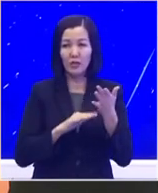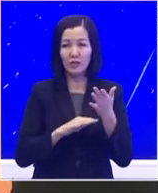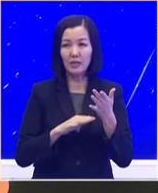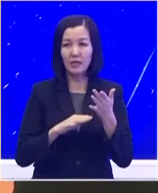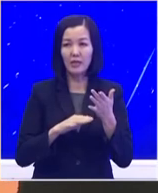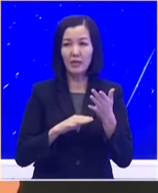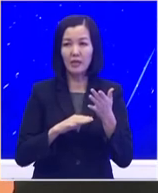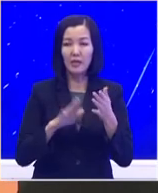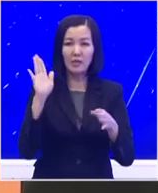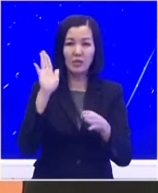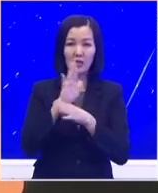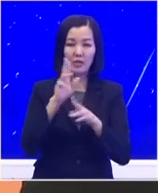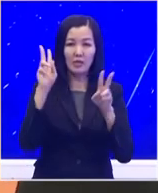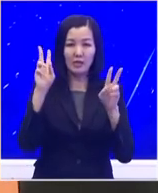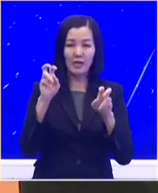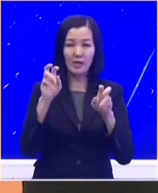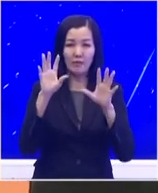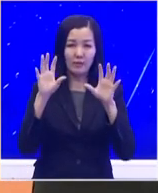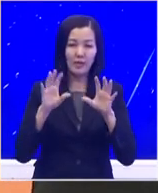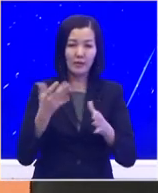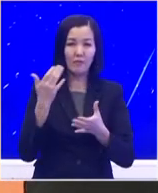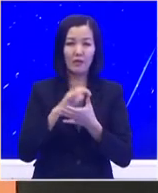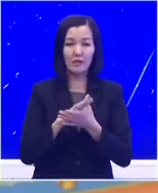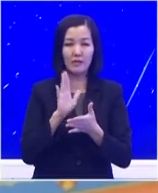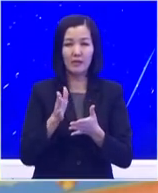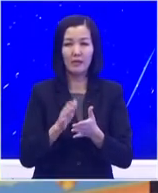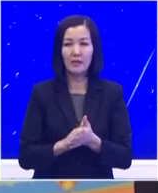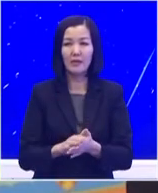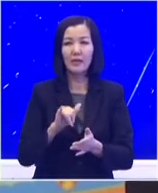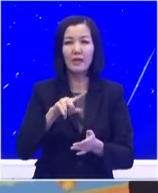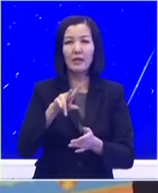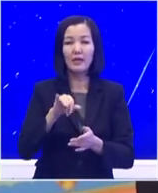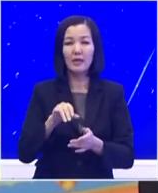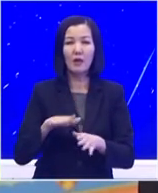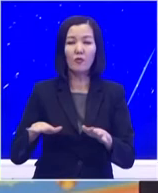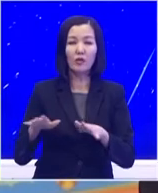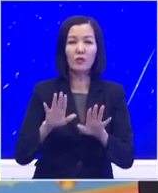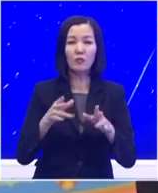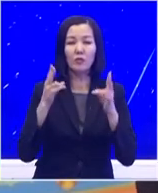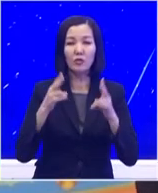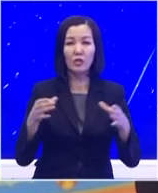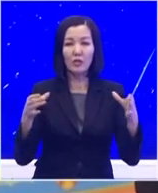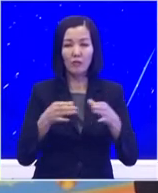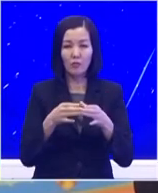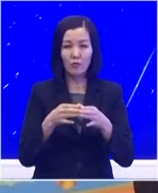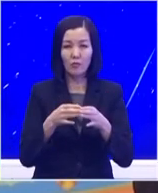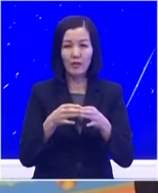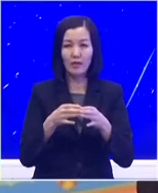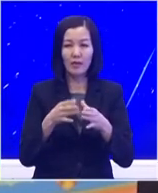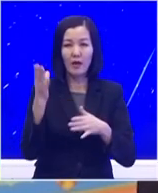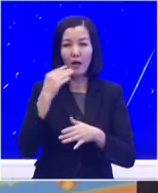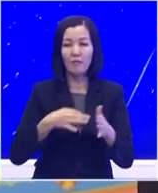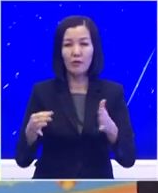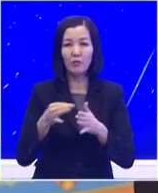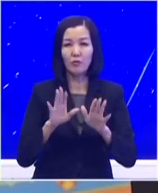күштерінің жарғыларының тақырыптарымен, сол тақырыптарымен өтеді. Іле ауданы төтенше жағдайлар бөлімі Алматы